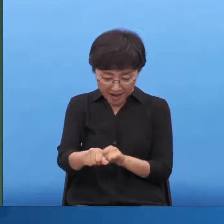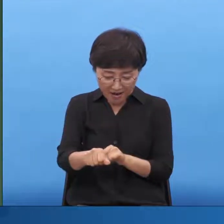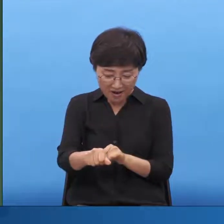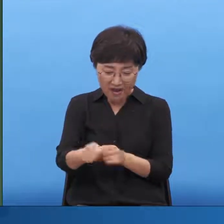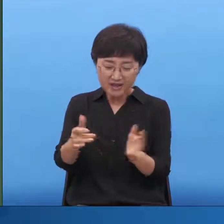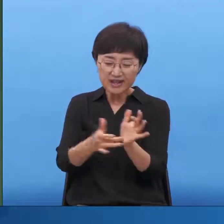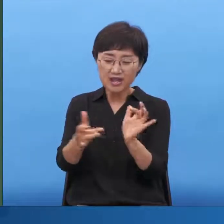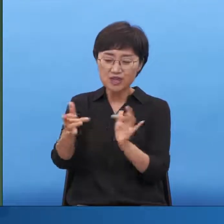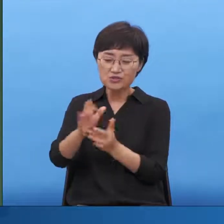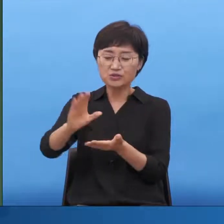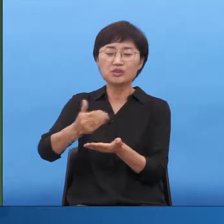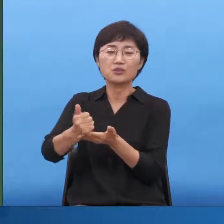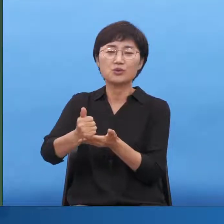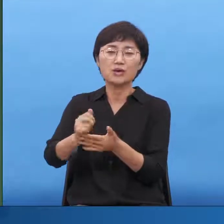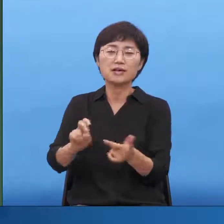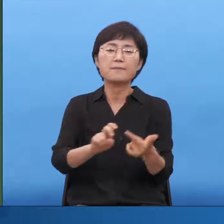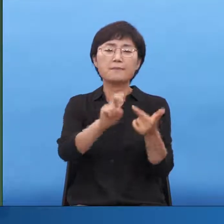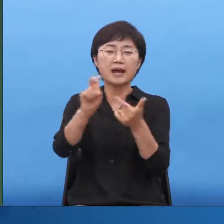하라.